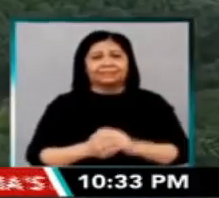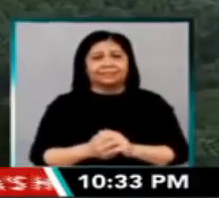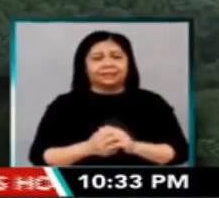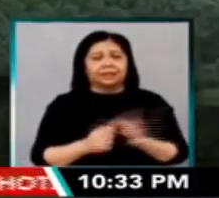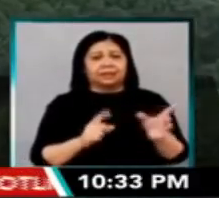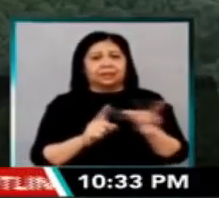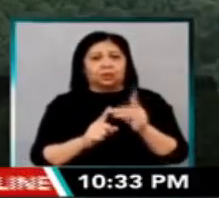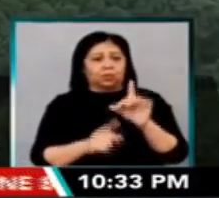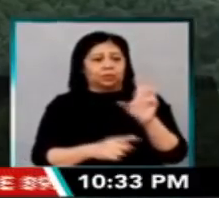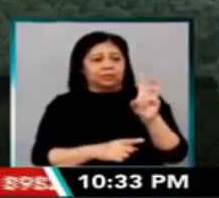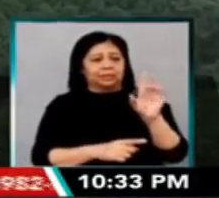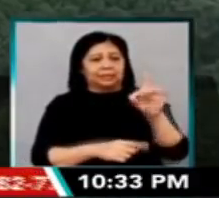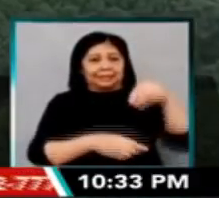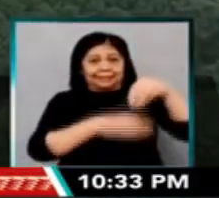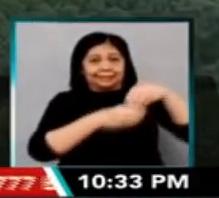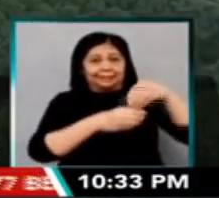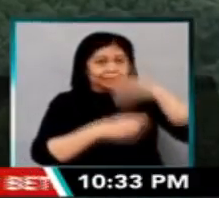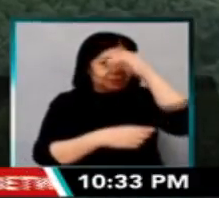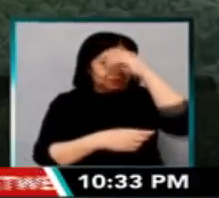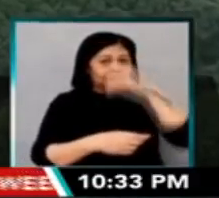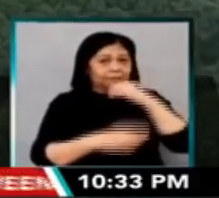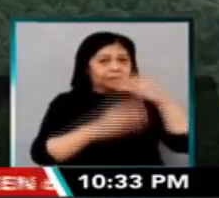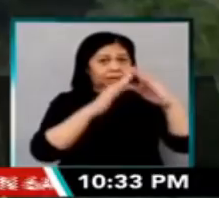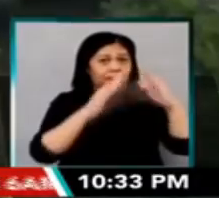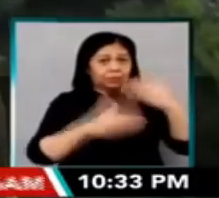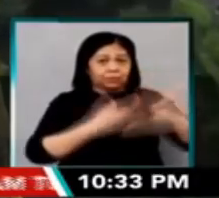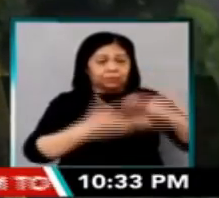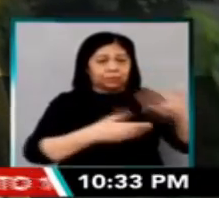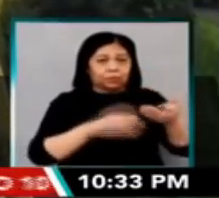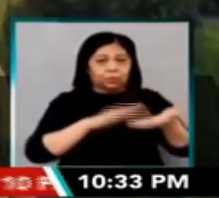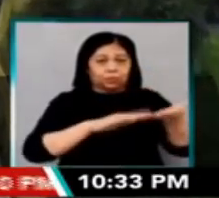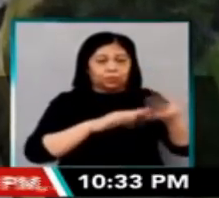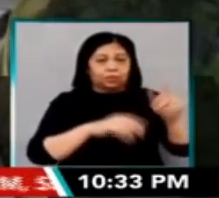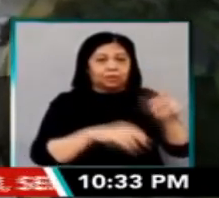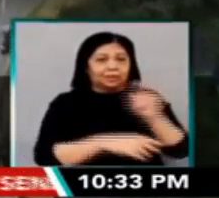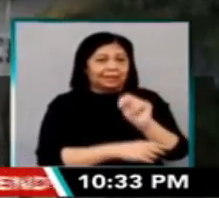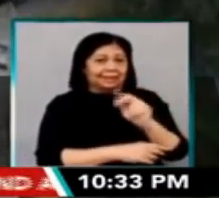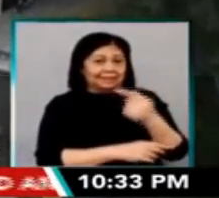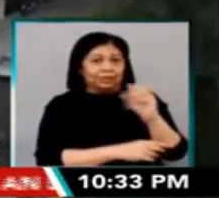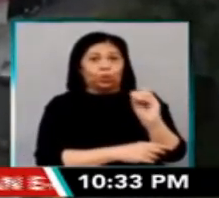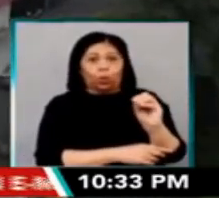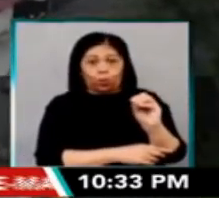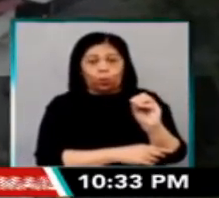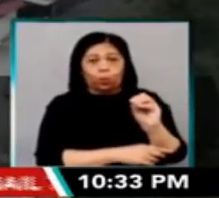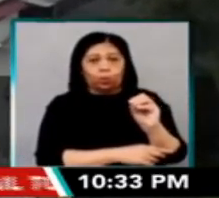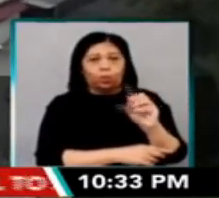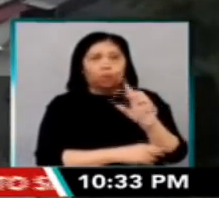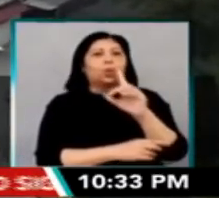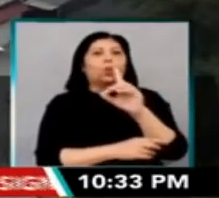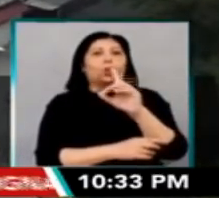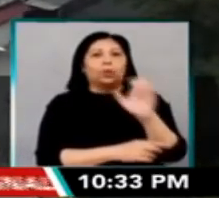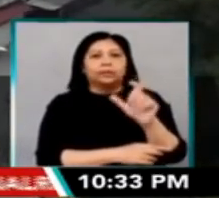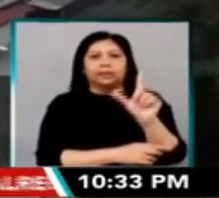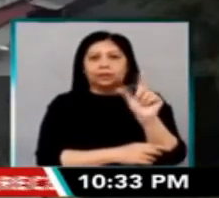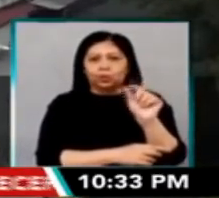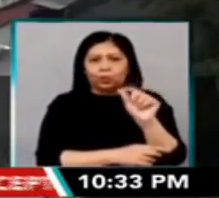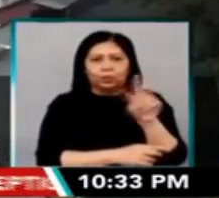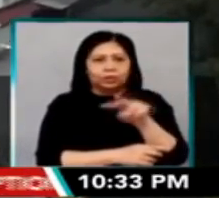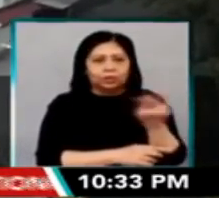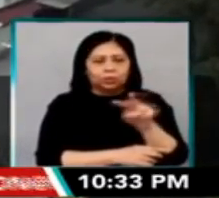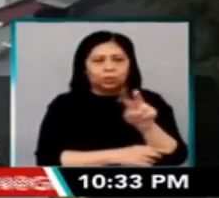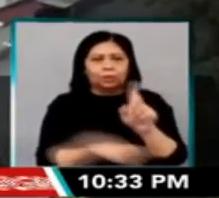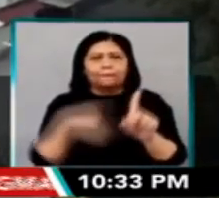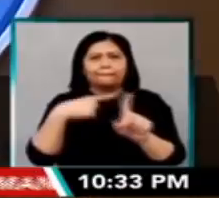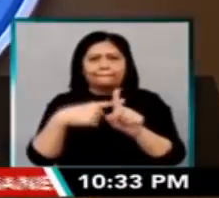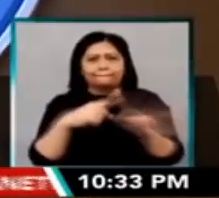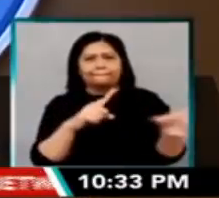nasa loob ng orphanage na ipinapatakbo ng isang non-government organization, 122 ang nagpositibo,